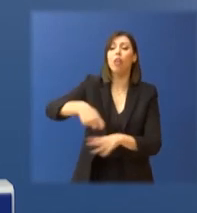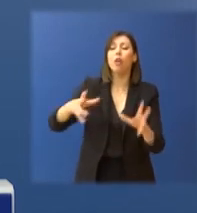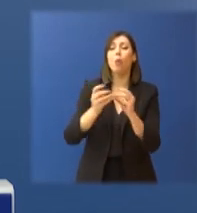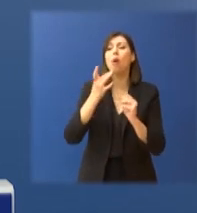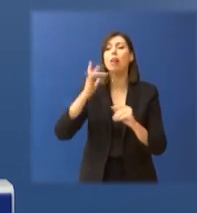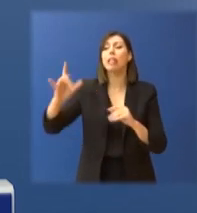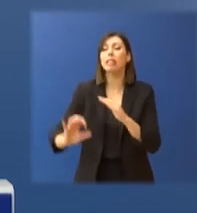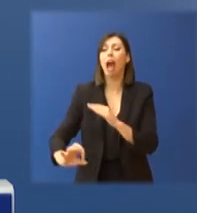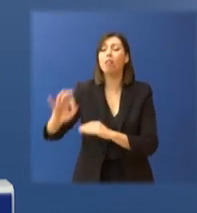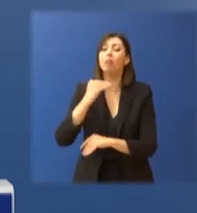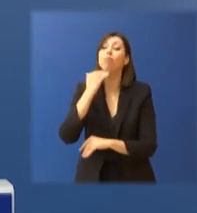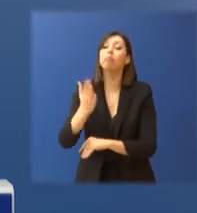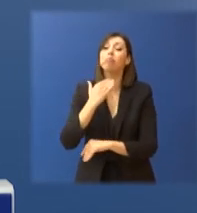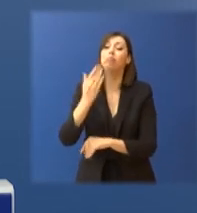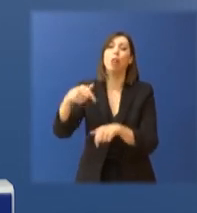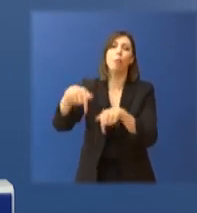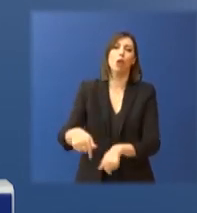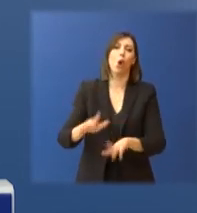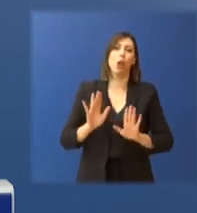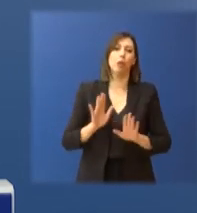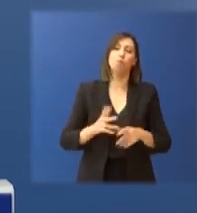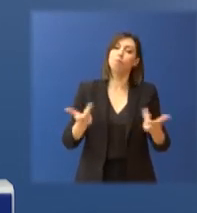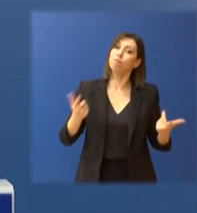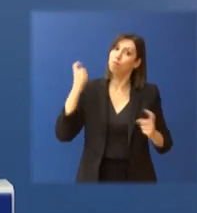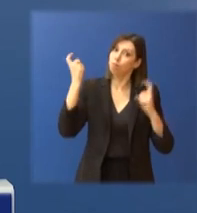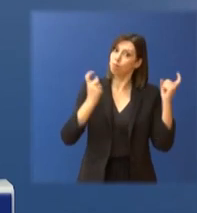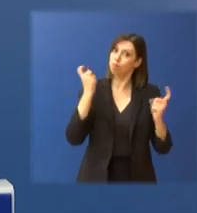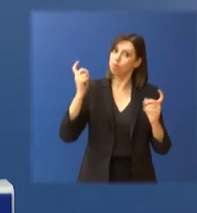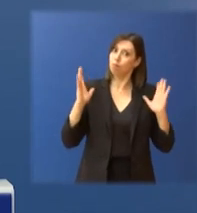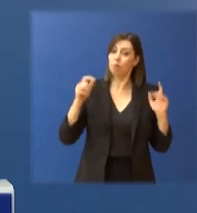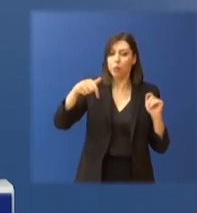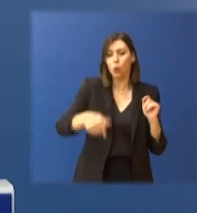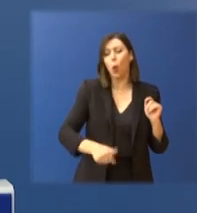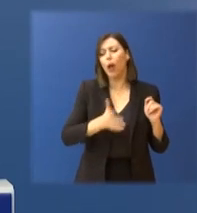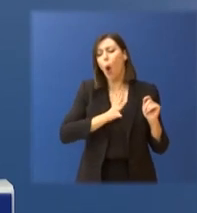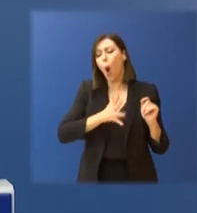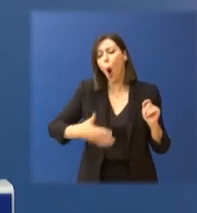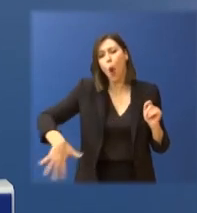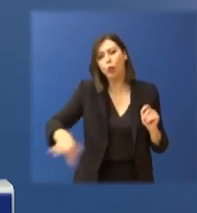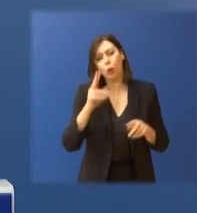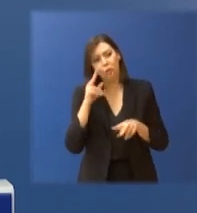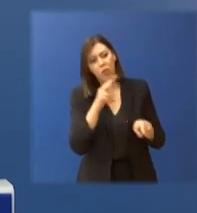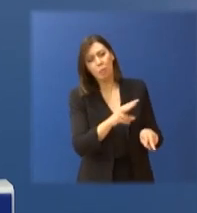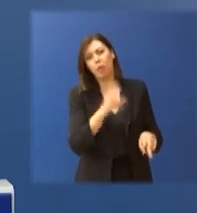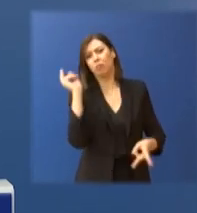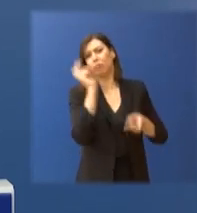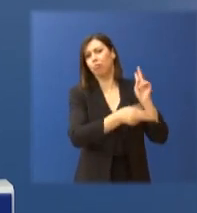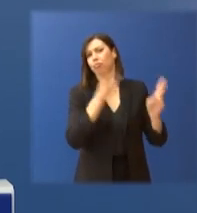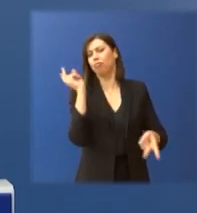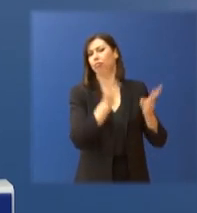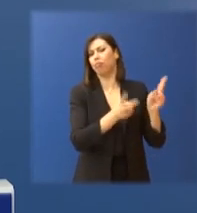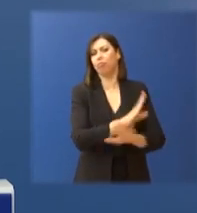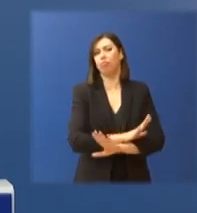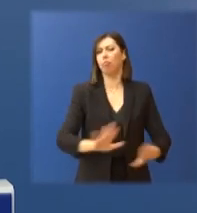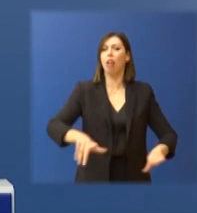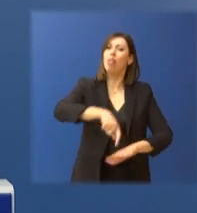Σήμερα, μπροστά στην κατακραυγή του συνόλου της κοινωνίας, υπό το βάρος της ομόφωνης απόφασης του Ειδικού Δικαστηρίου για την καταδίκη του κυρίου